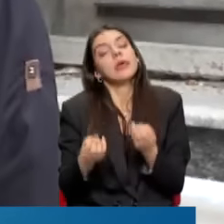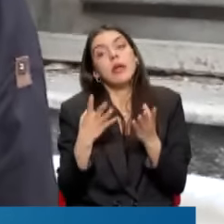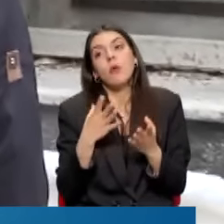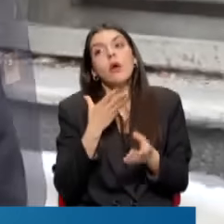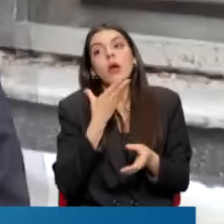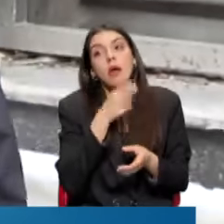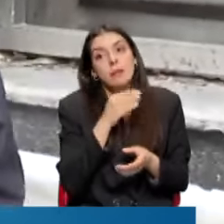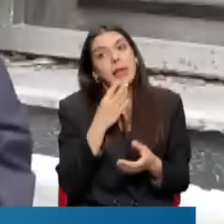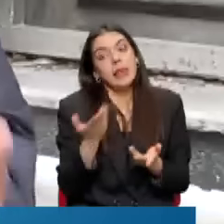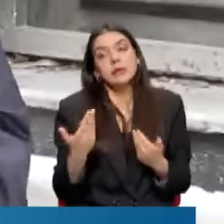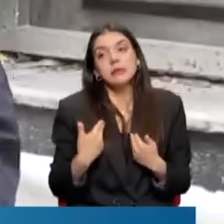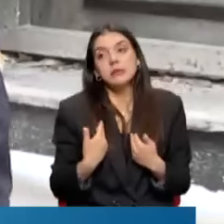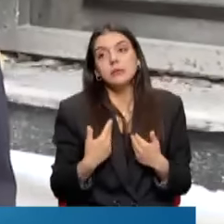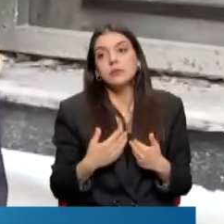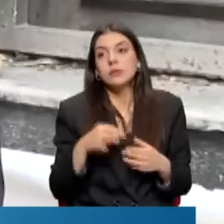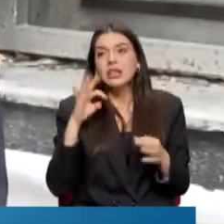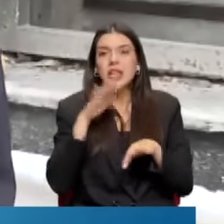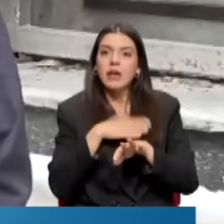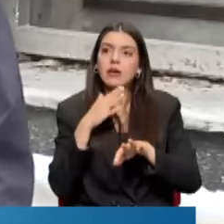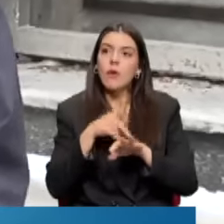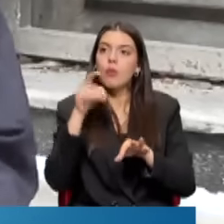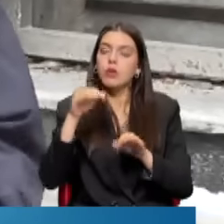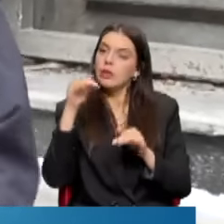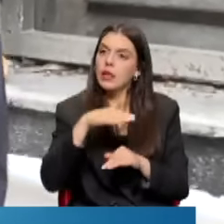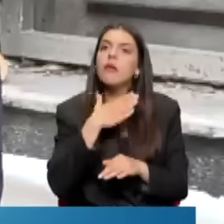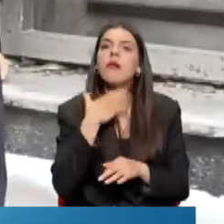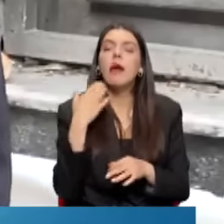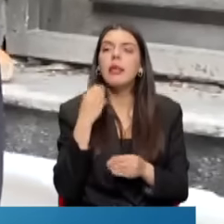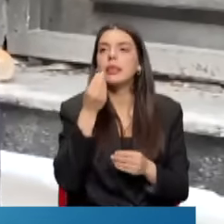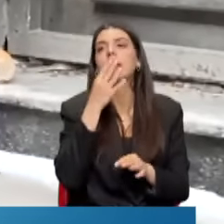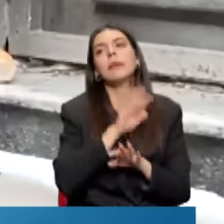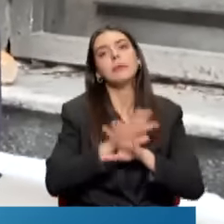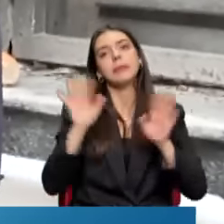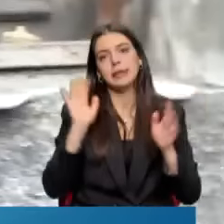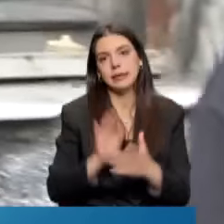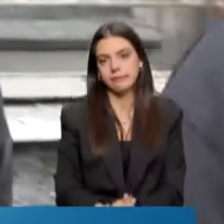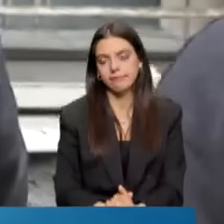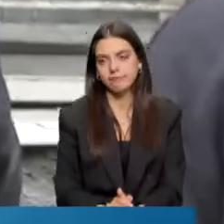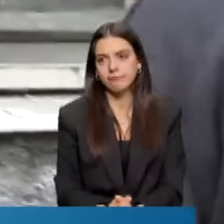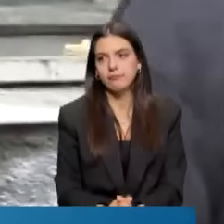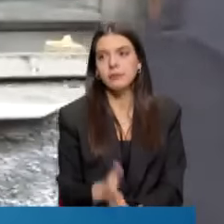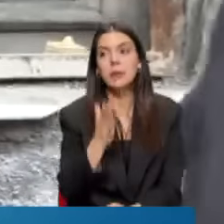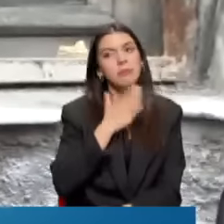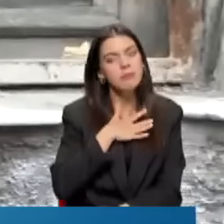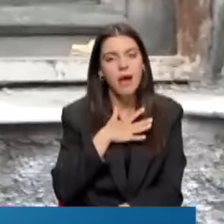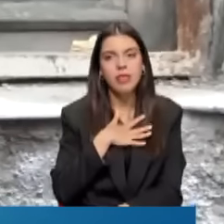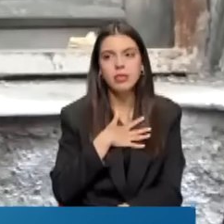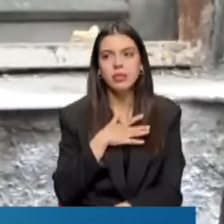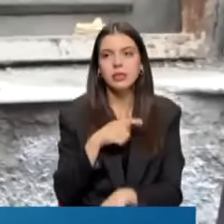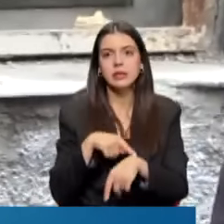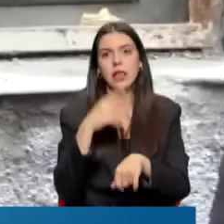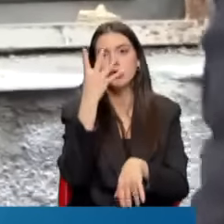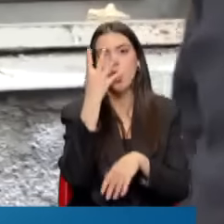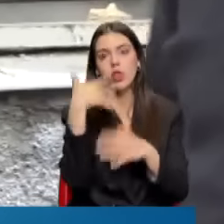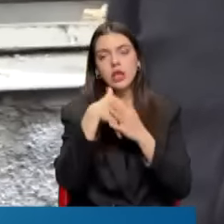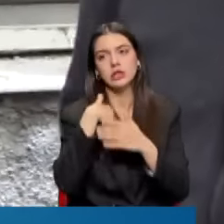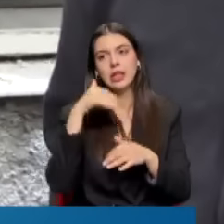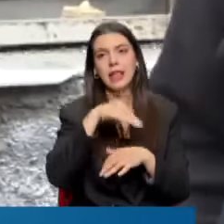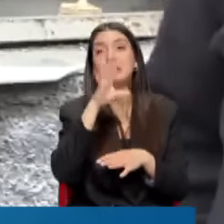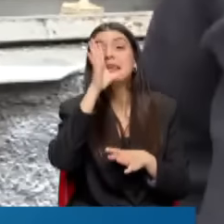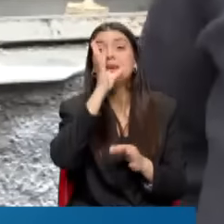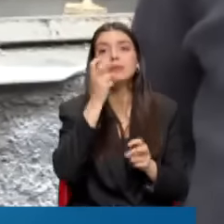emekliye adamız yavaş yavaş buraya da gelmeyeceğiz et yemeyeceğiz et bitti o da bitti Ben 4te buradaydım hiç